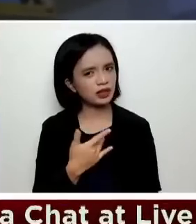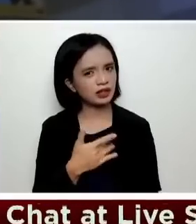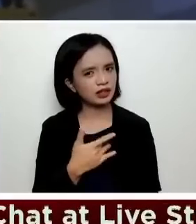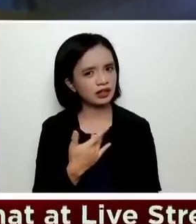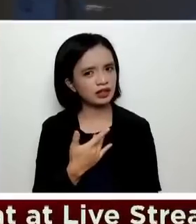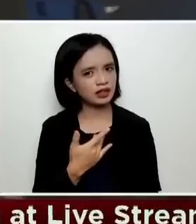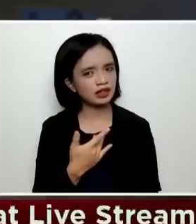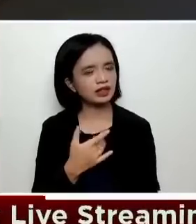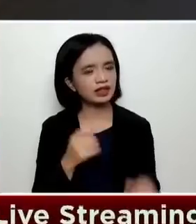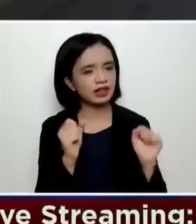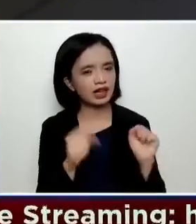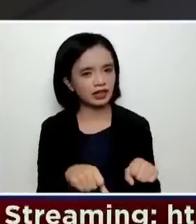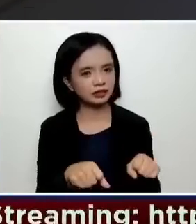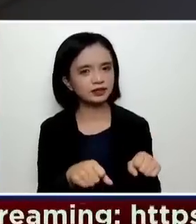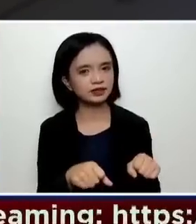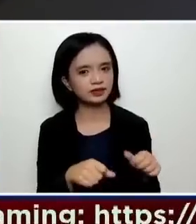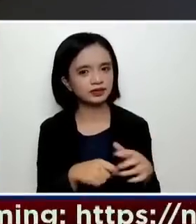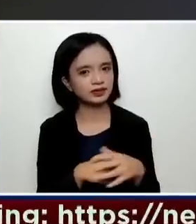maging matapang din.